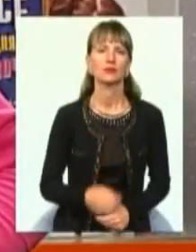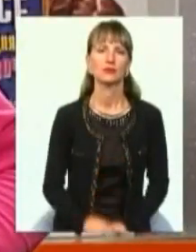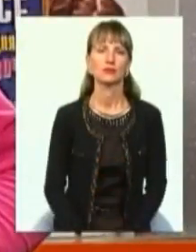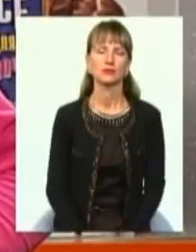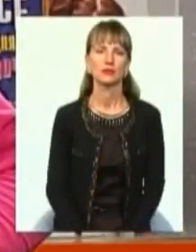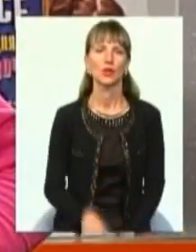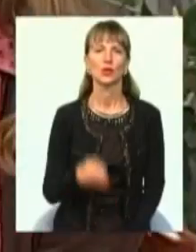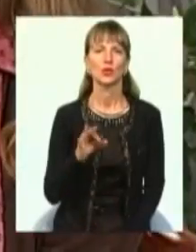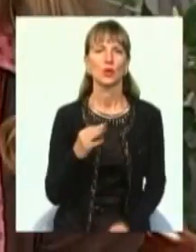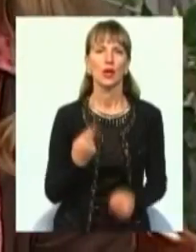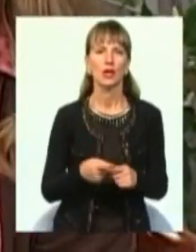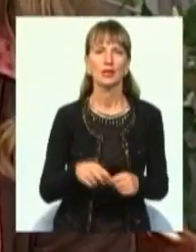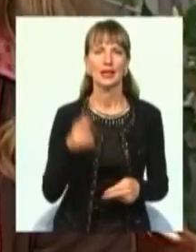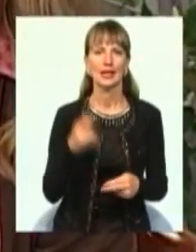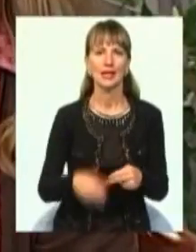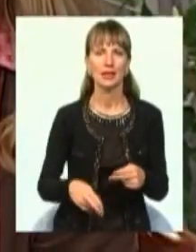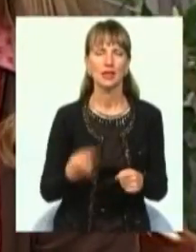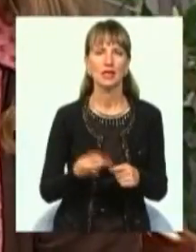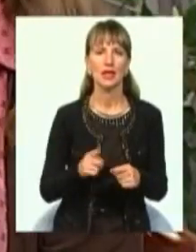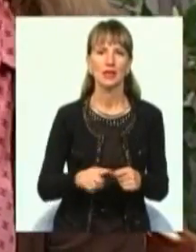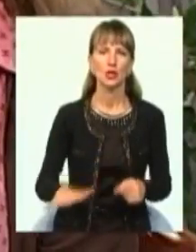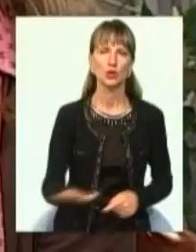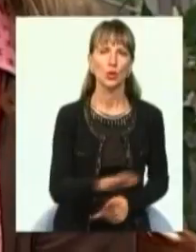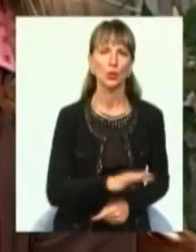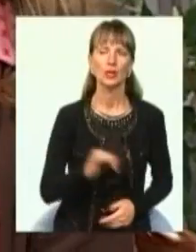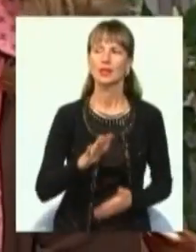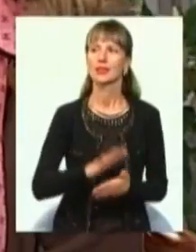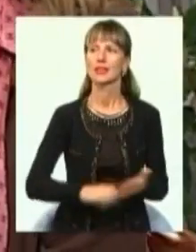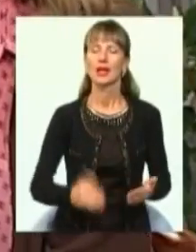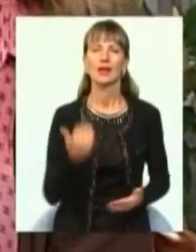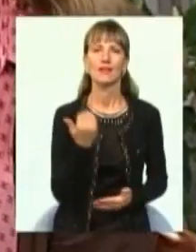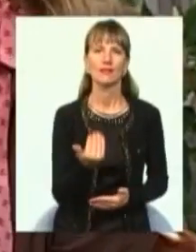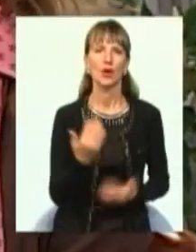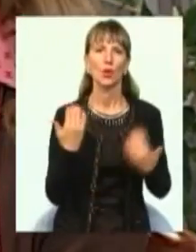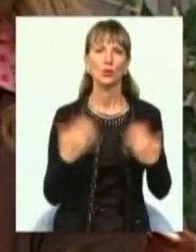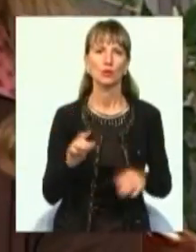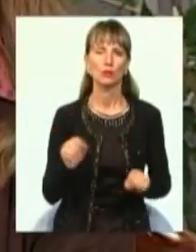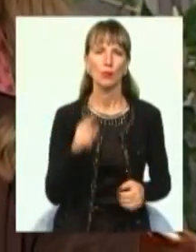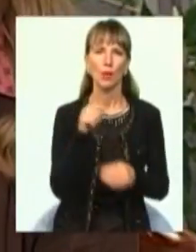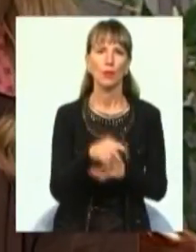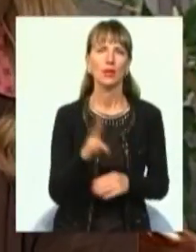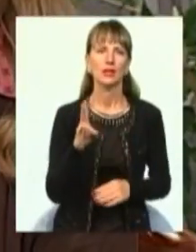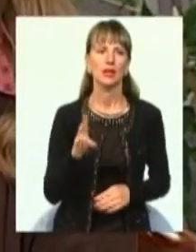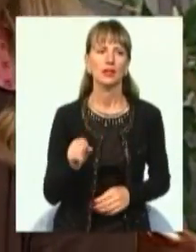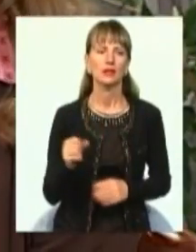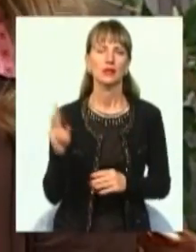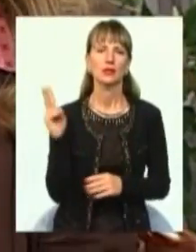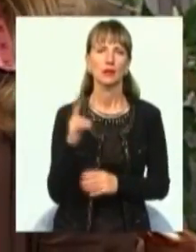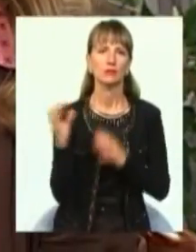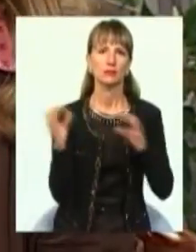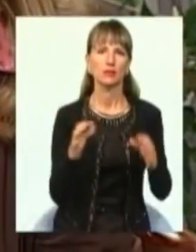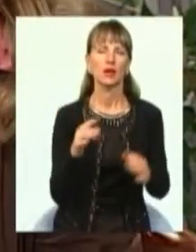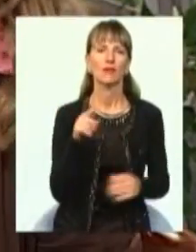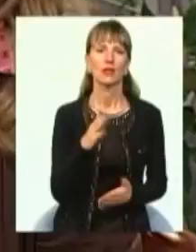перекреслений знак, то це кінець пішохідної зони. І далі уже ви можете натрапити на транспорт. Тобто пішохідна зона, вона